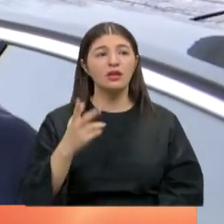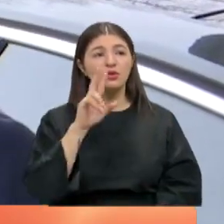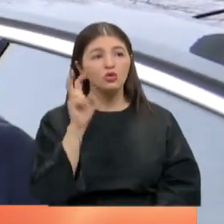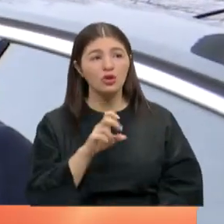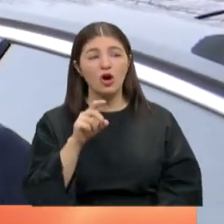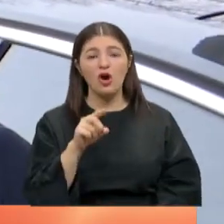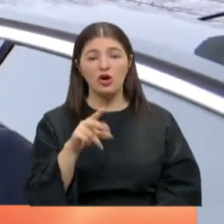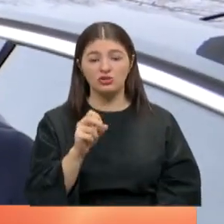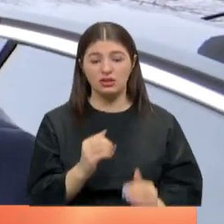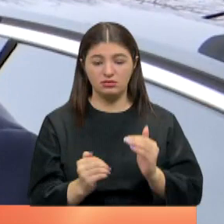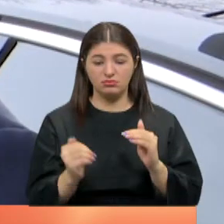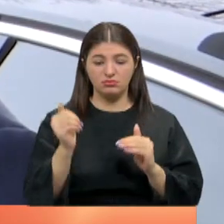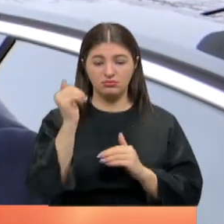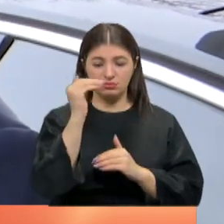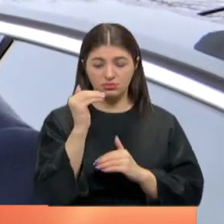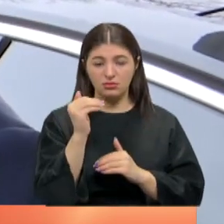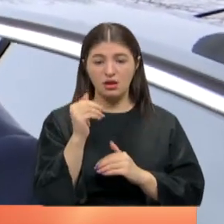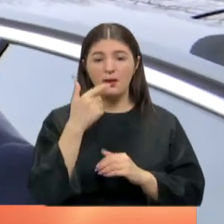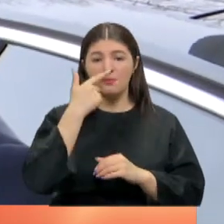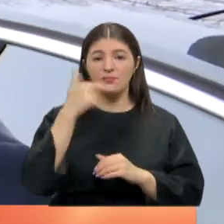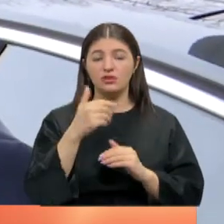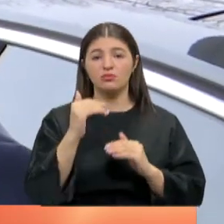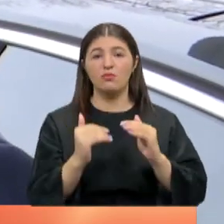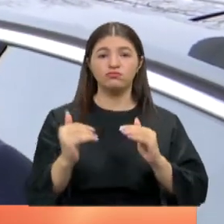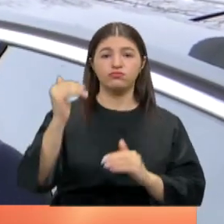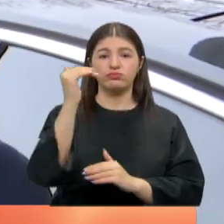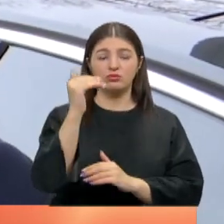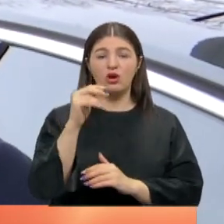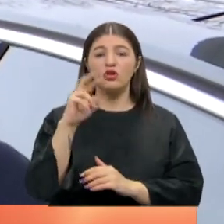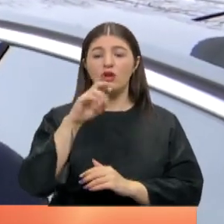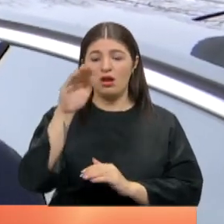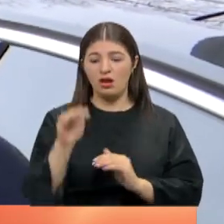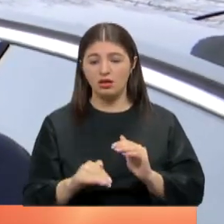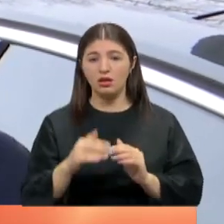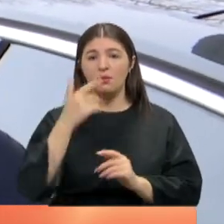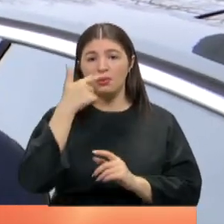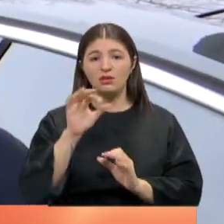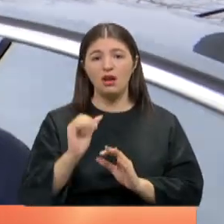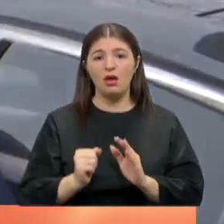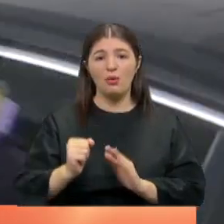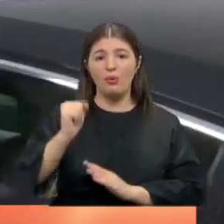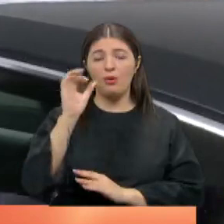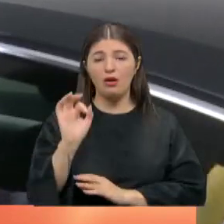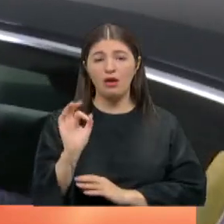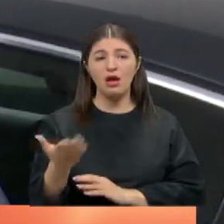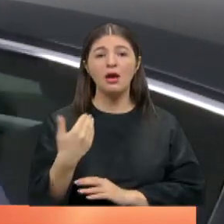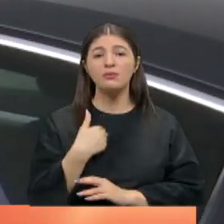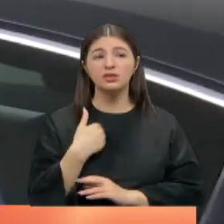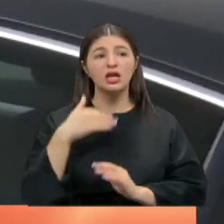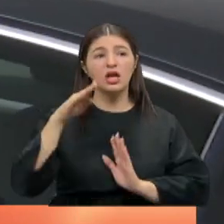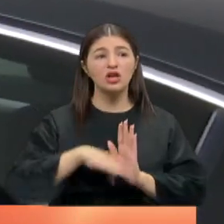dolar 18E çıktı bu mazot yükseldi dolar indi mazot hala yukarı doğru gidiyoruz